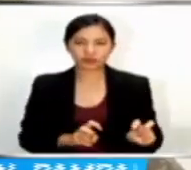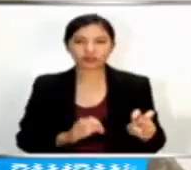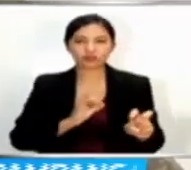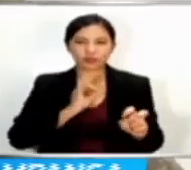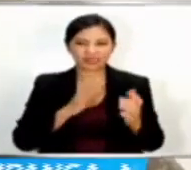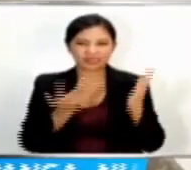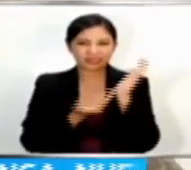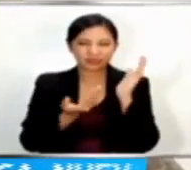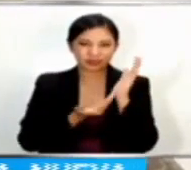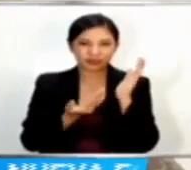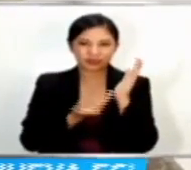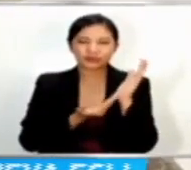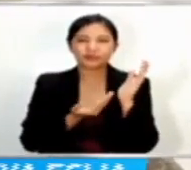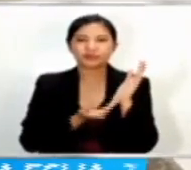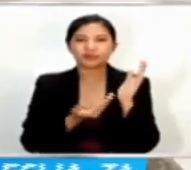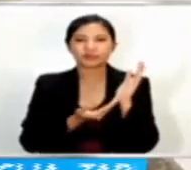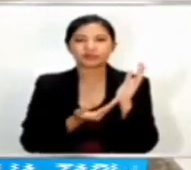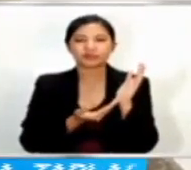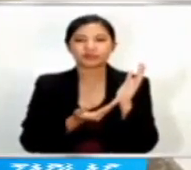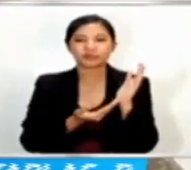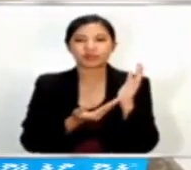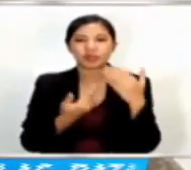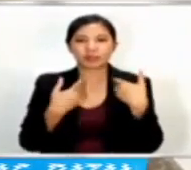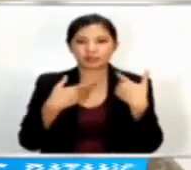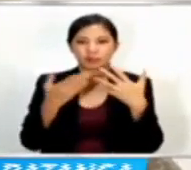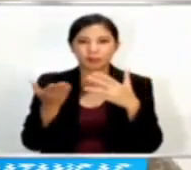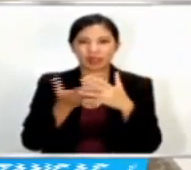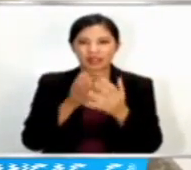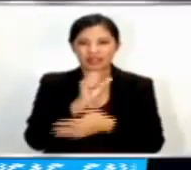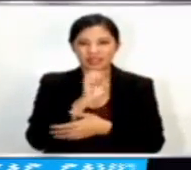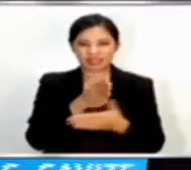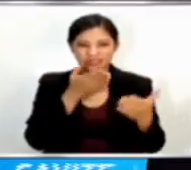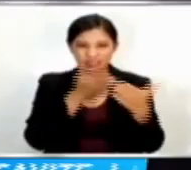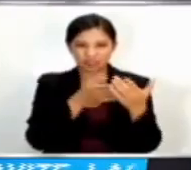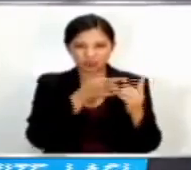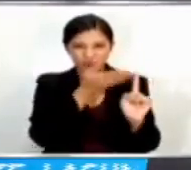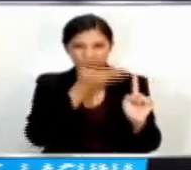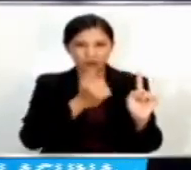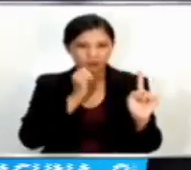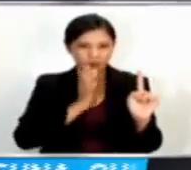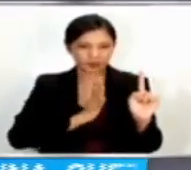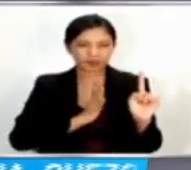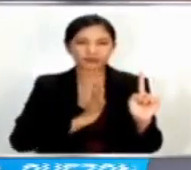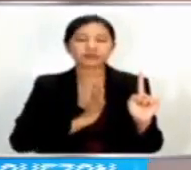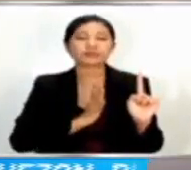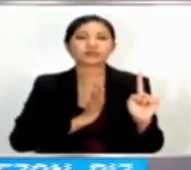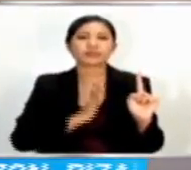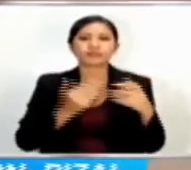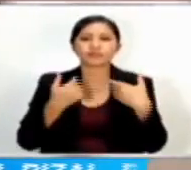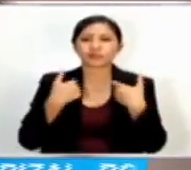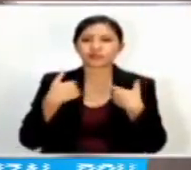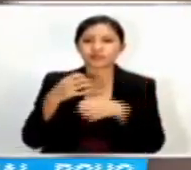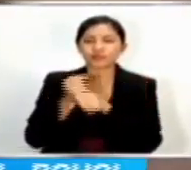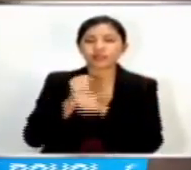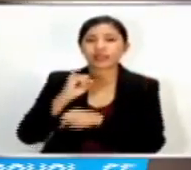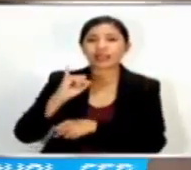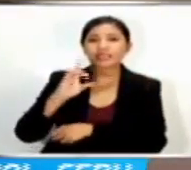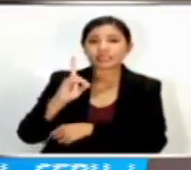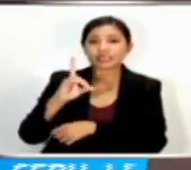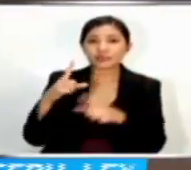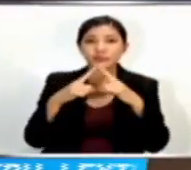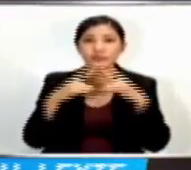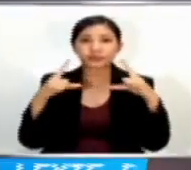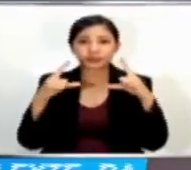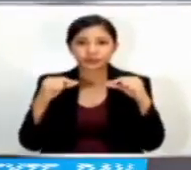prove to another pile of case against her. May nakuha kaming ID, ang ano niya lang, yung alias,